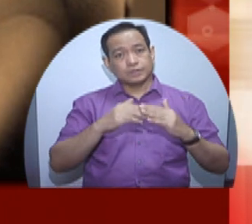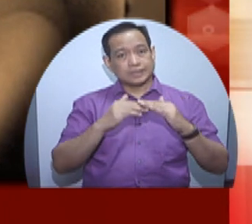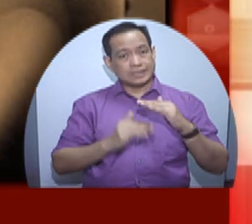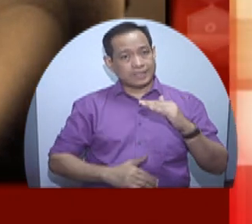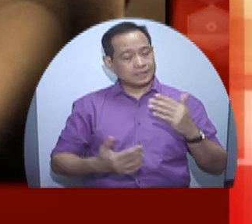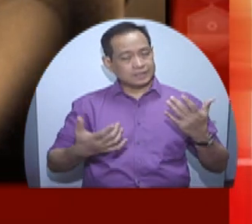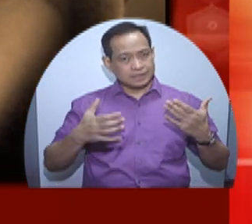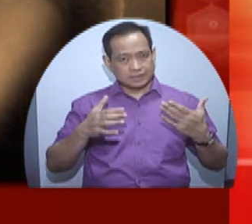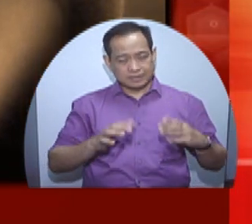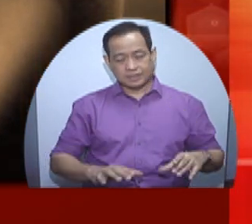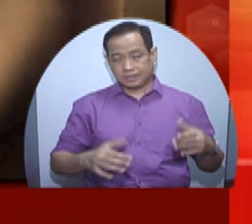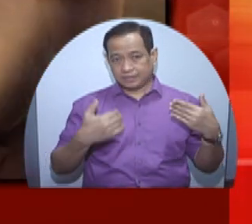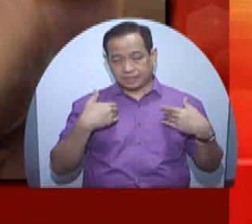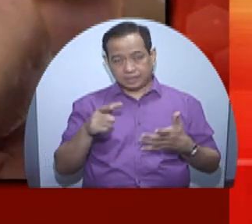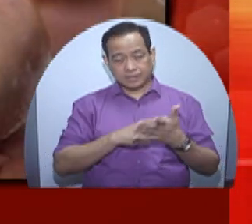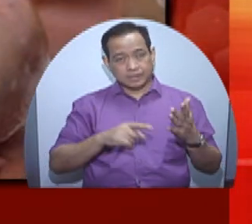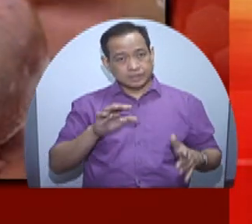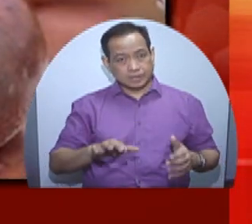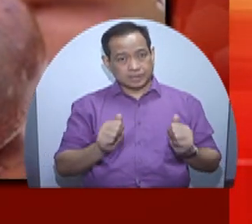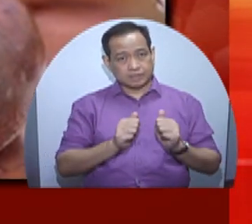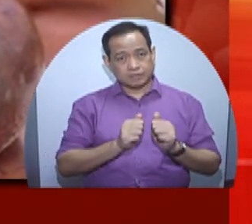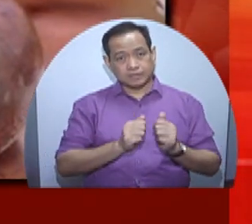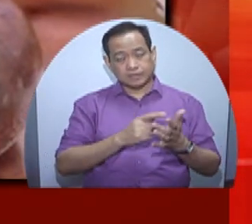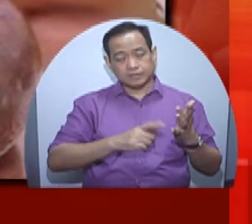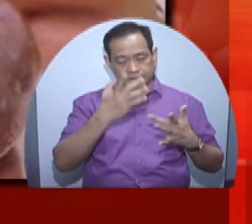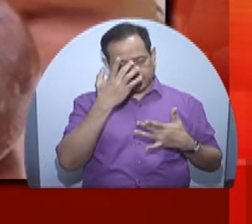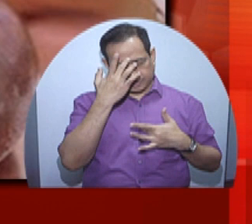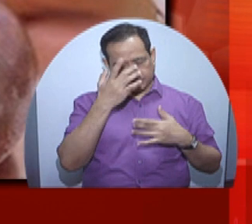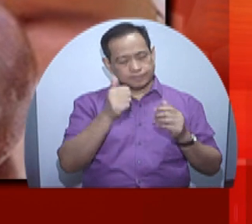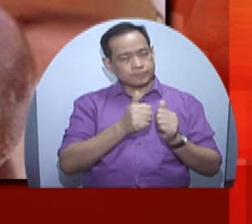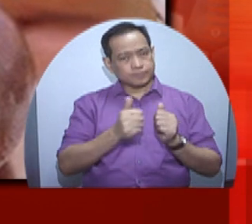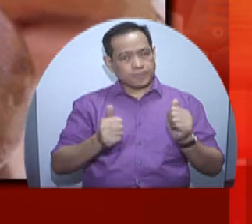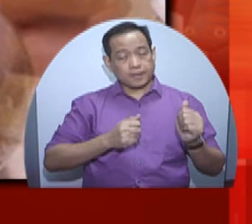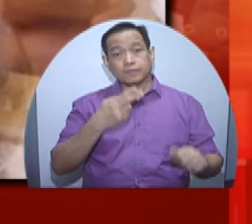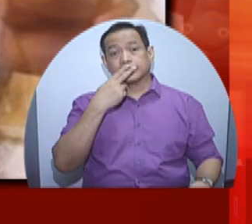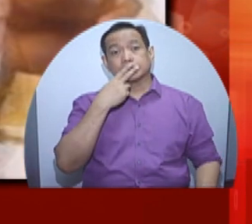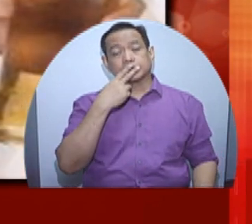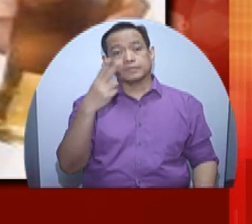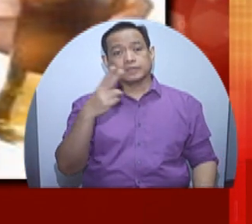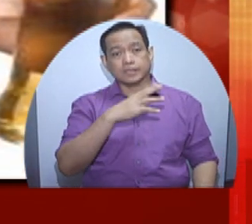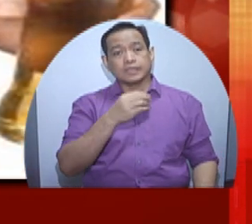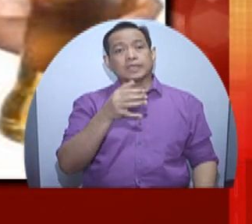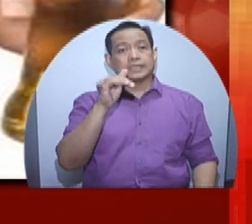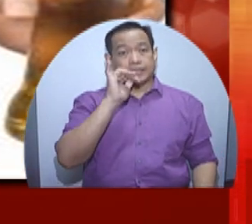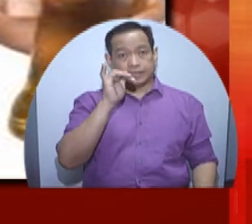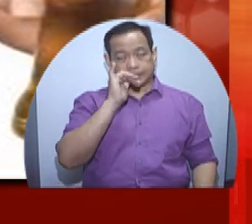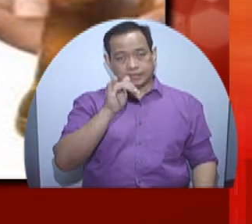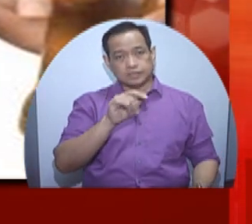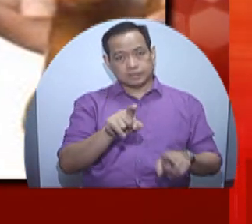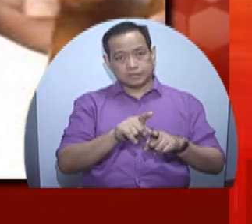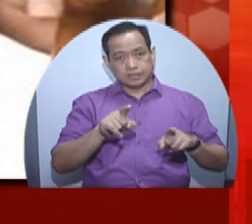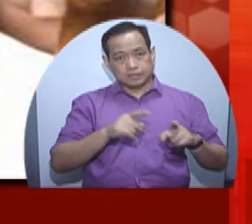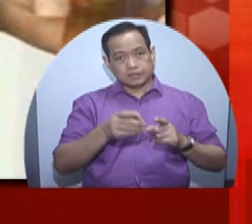para mapababa ang tsansang magkaroon siya ng anak na ganito ay umiwas din sa paninigarilyo